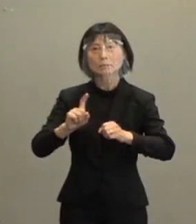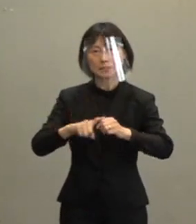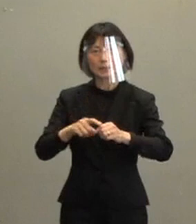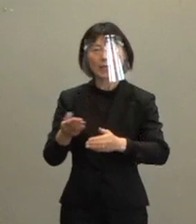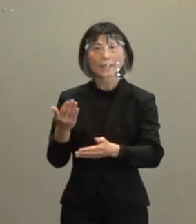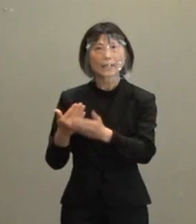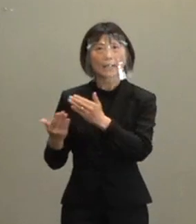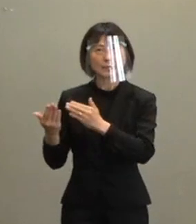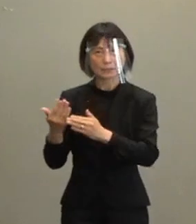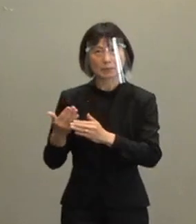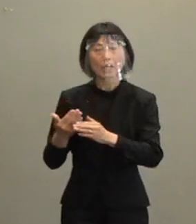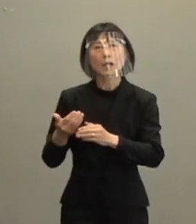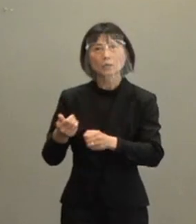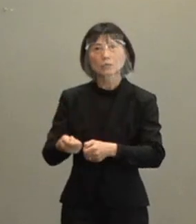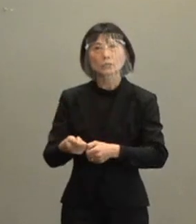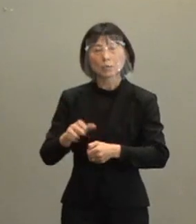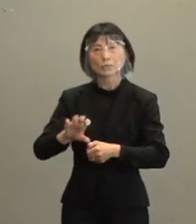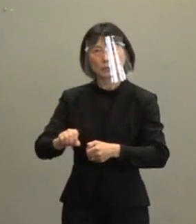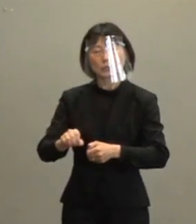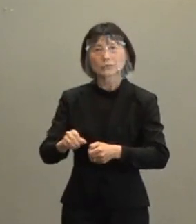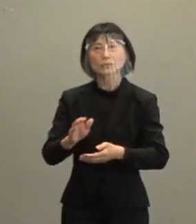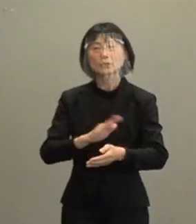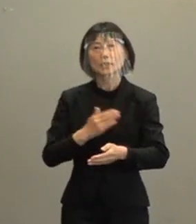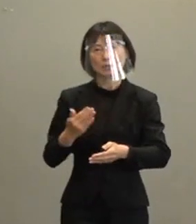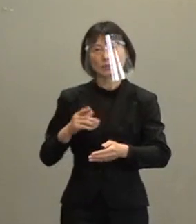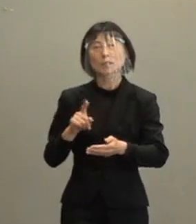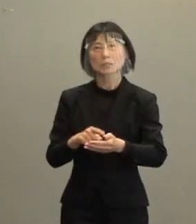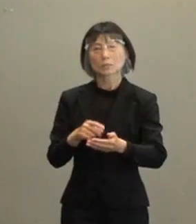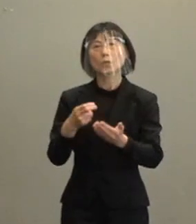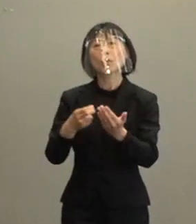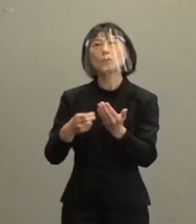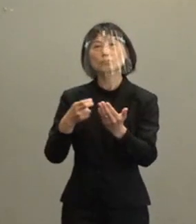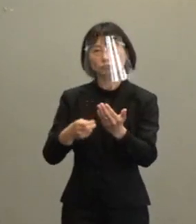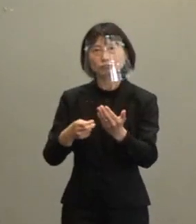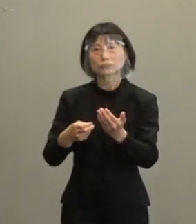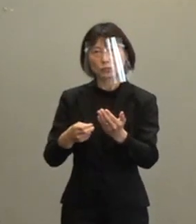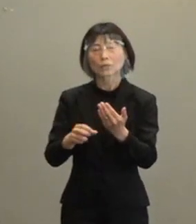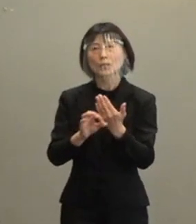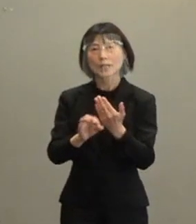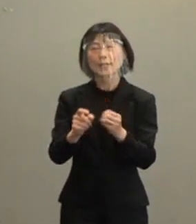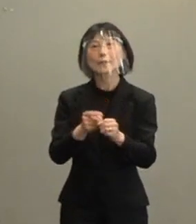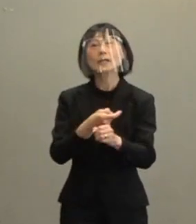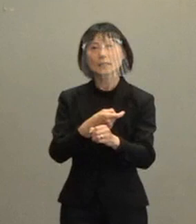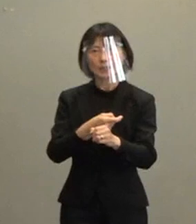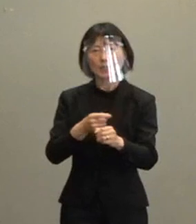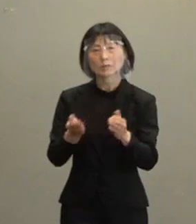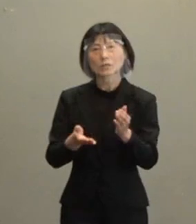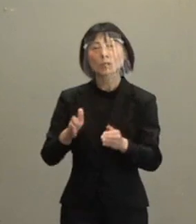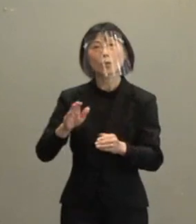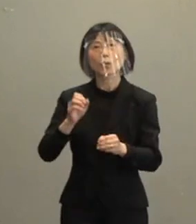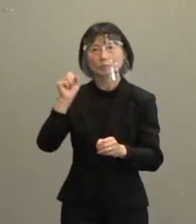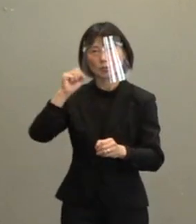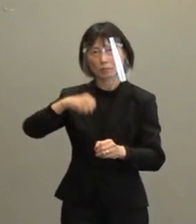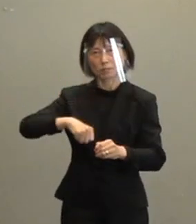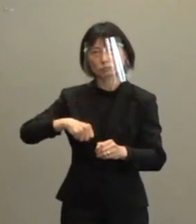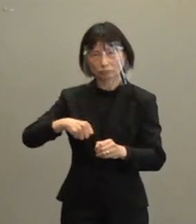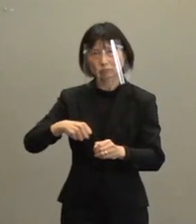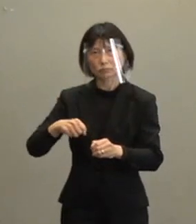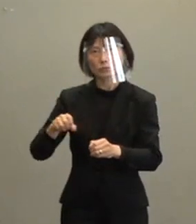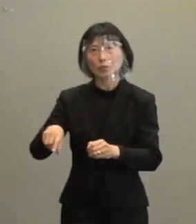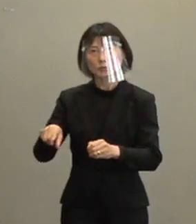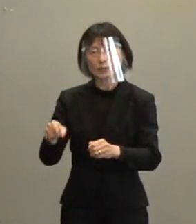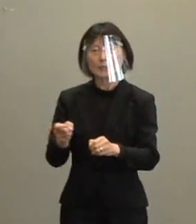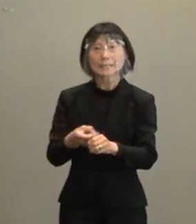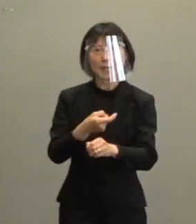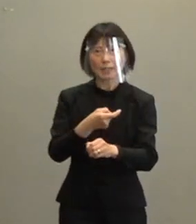じめ有給農地を取得できるよう、農地法などの例外的な取り扱いを認めること、農地以外の土地を埋